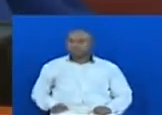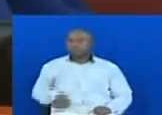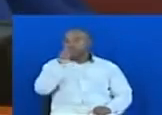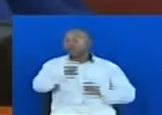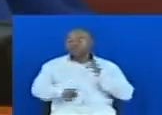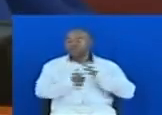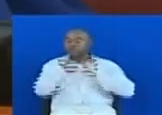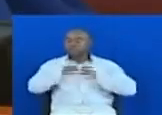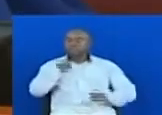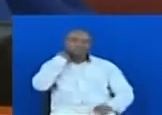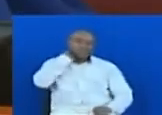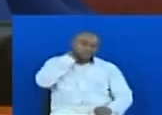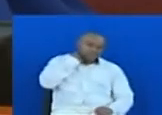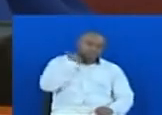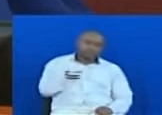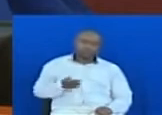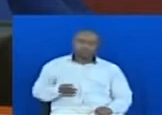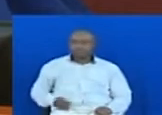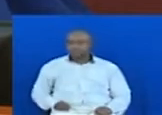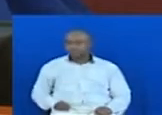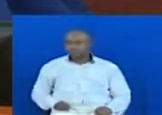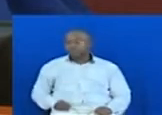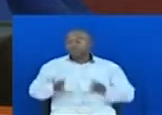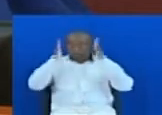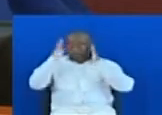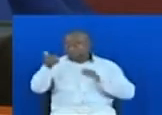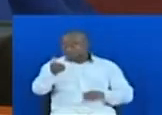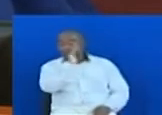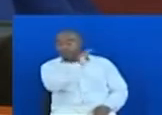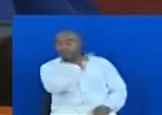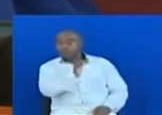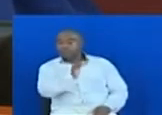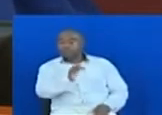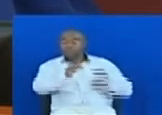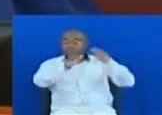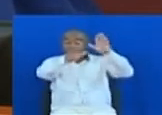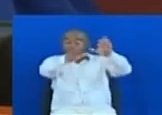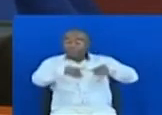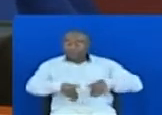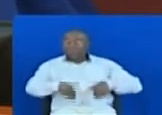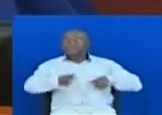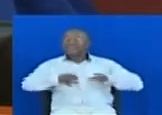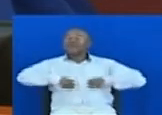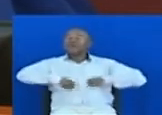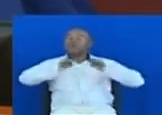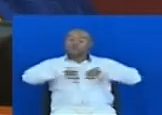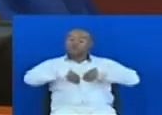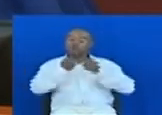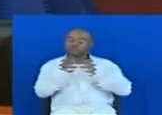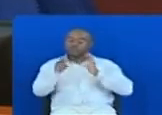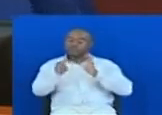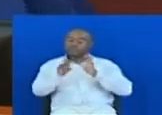kwa nguvu akitaka. Mheshimiwa Kesi, ni kuhakikishie bunge hili ndio lina mamlaka ya kutengua hicho kipengele bunge